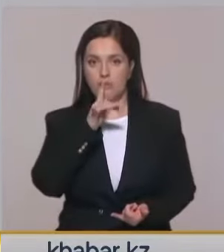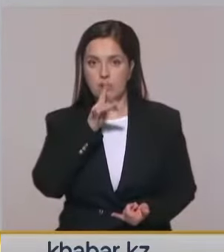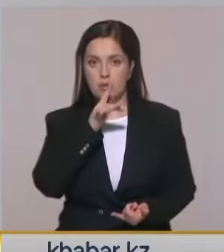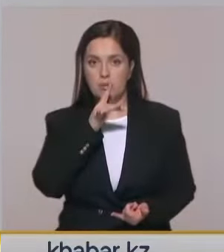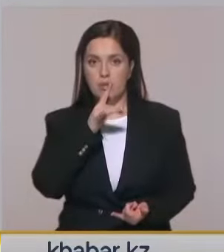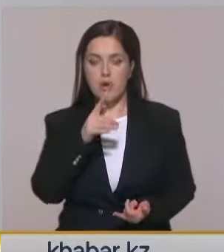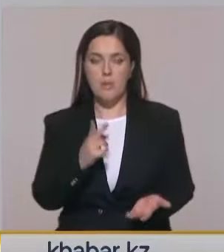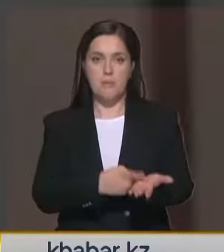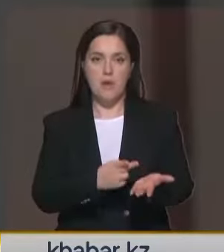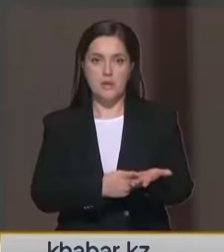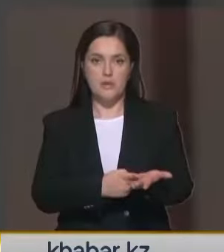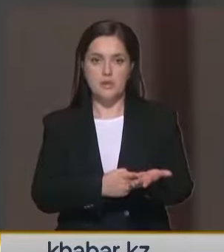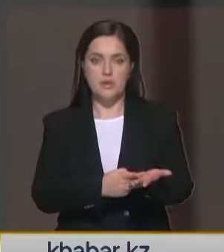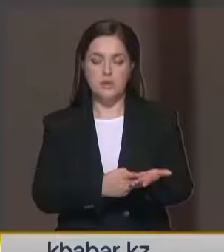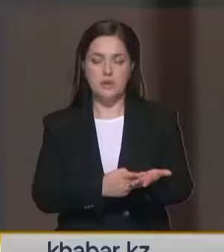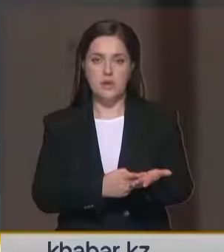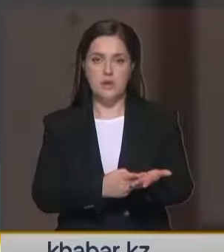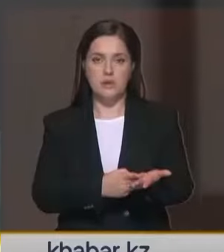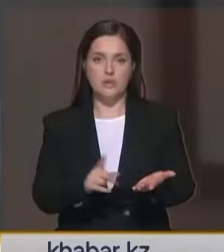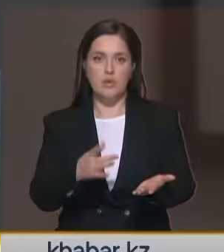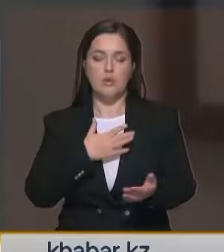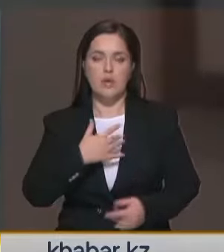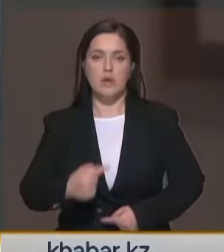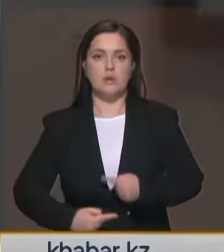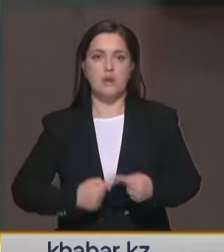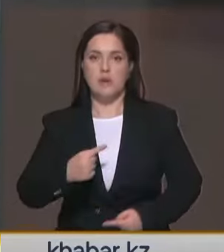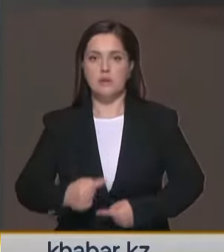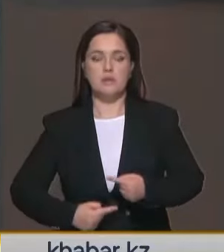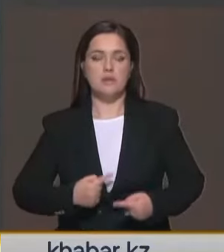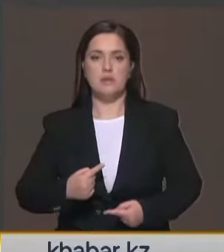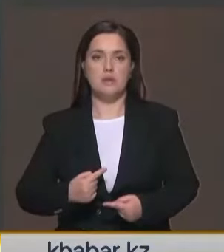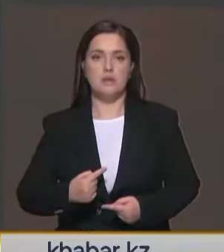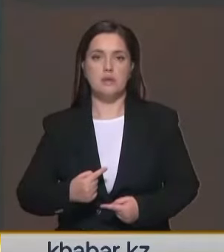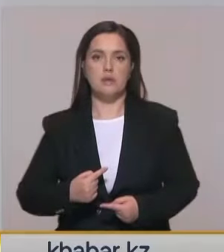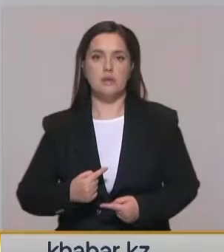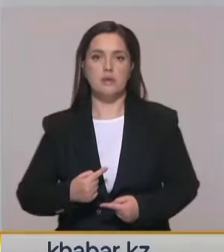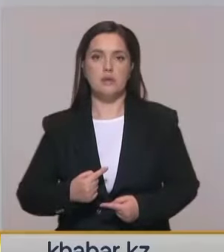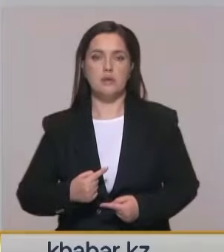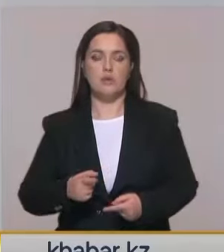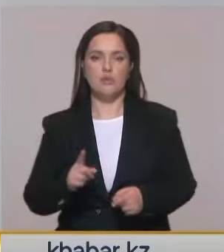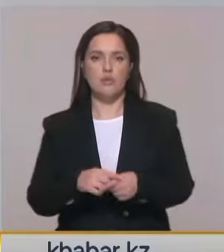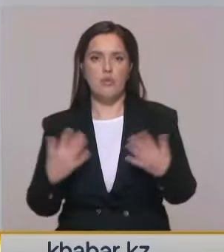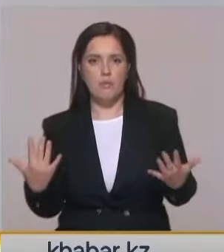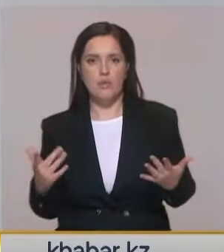Это подтверждение тому, что многие наши традиции, искусство, прикладное